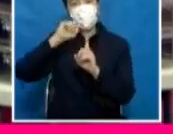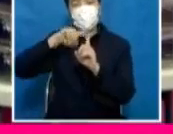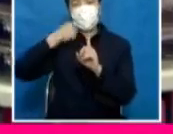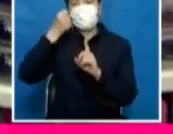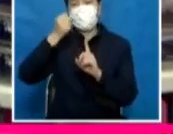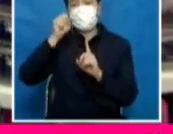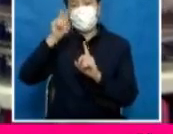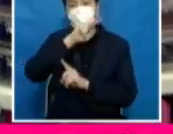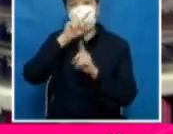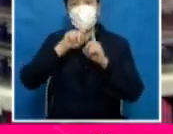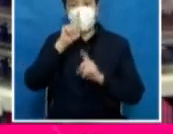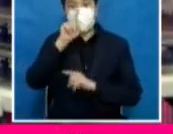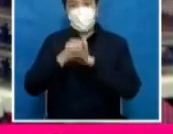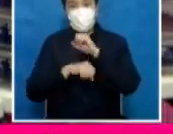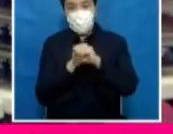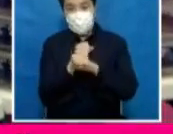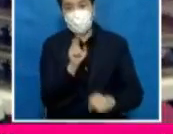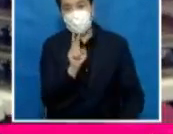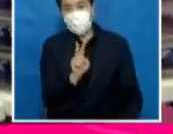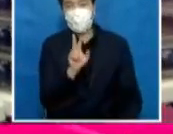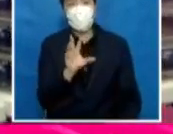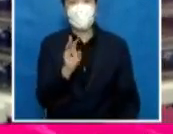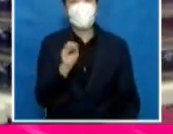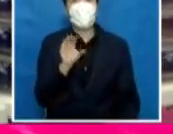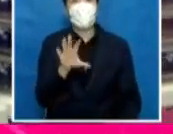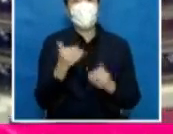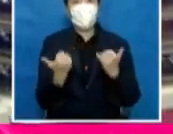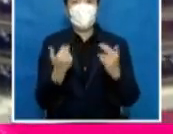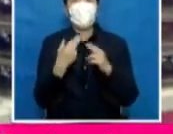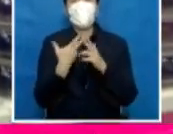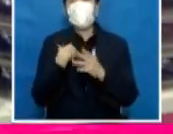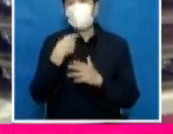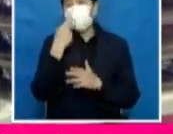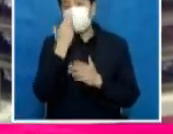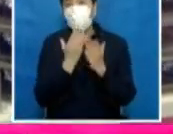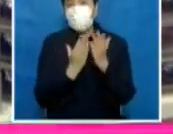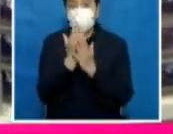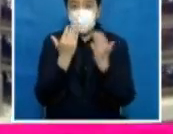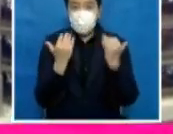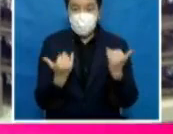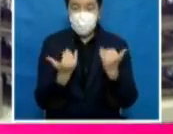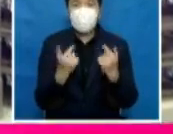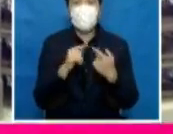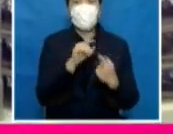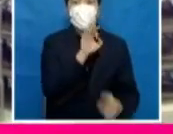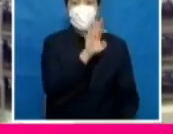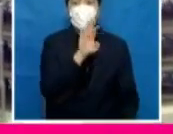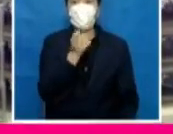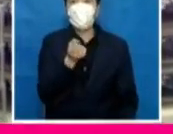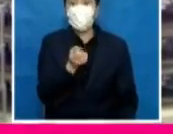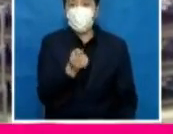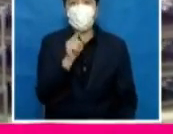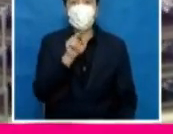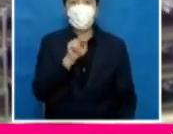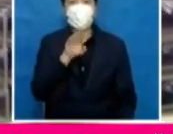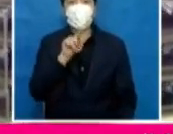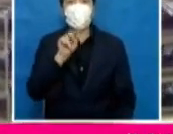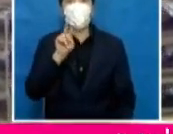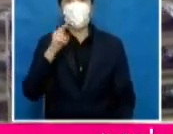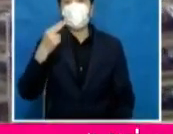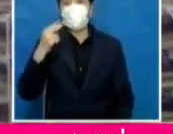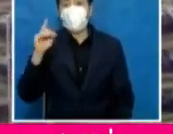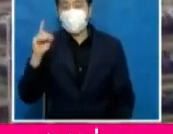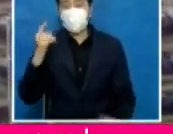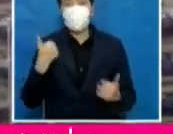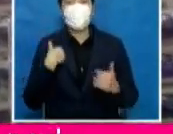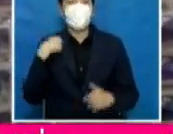1ธันวาคม2565ค่ะสามารถติดตามรับชมการถ่ายทอดสดได้ผ่านทาง Facebook Live NBT2HD ดิ